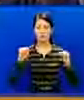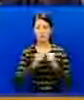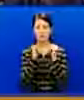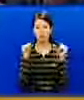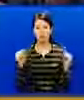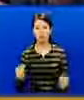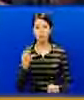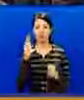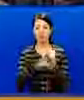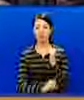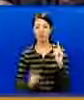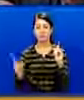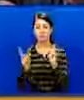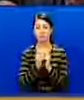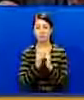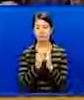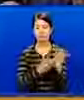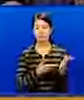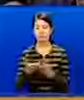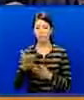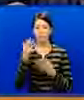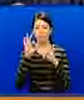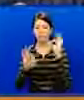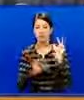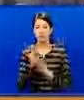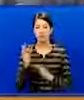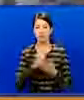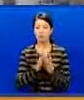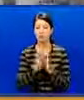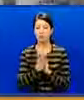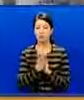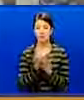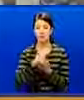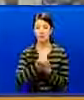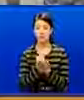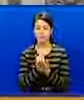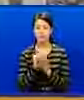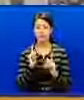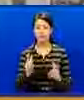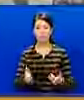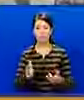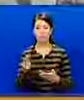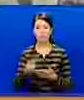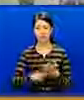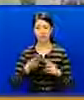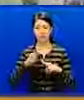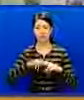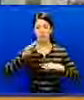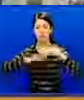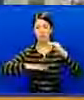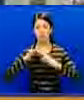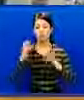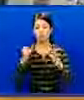итогам встречи в рамках предложенных проектов стороны договорились заключить конкретные соглашения. Стоит отметить, что строительная компания BI